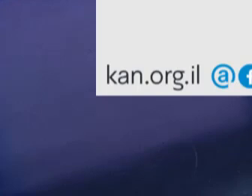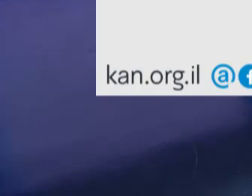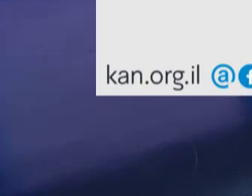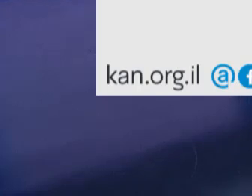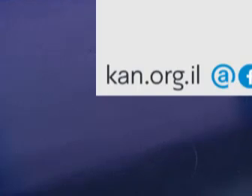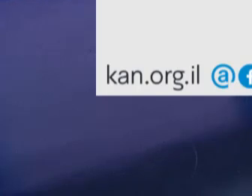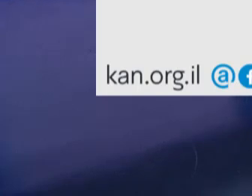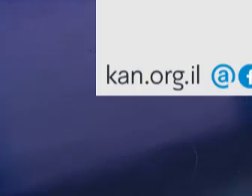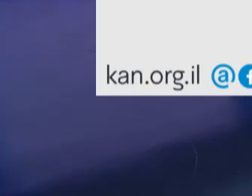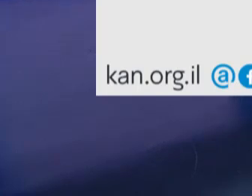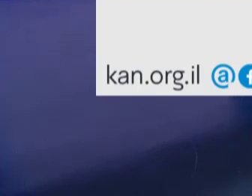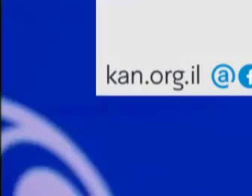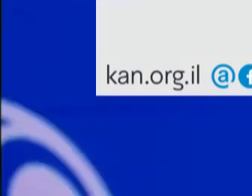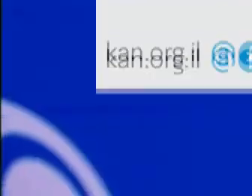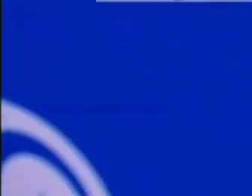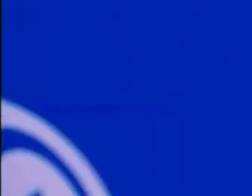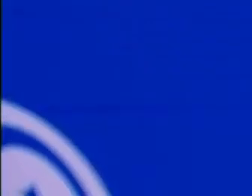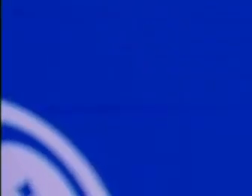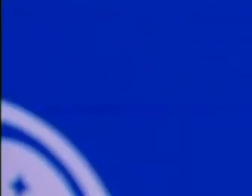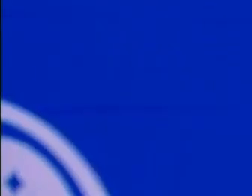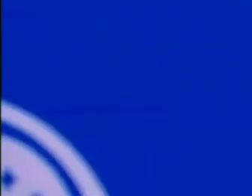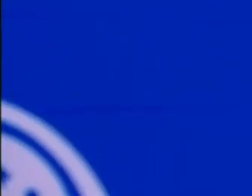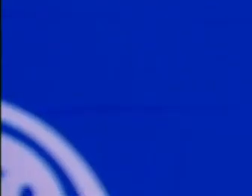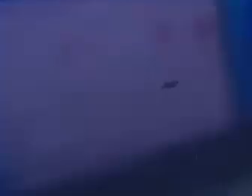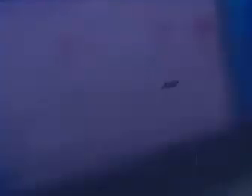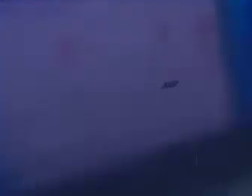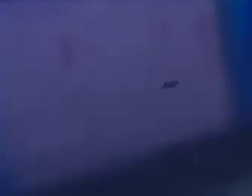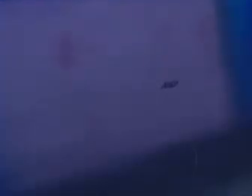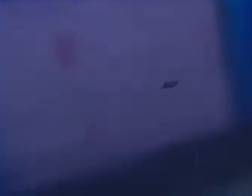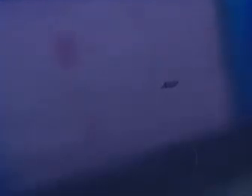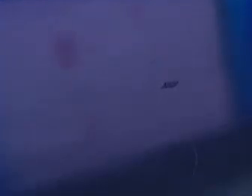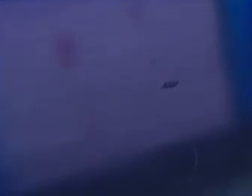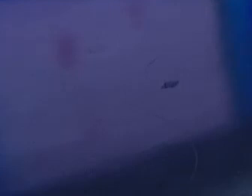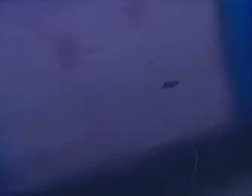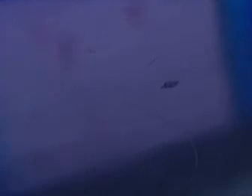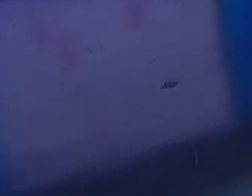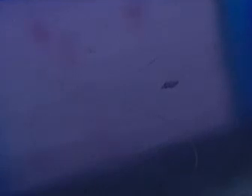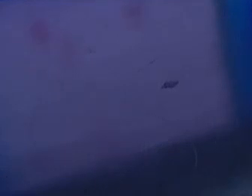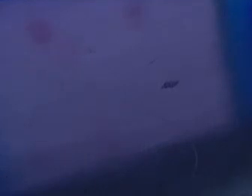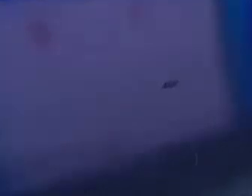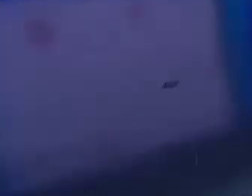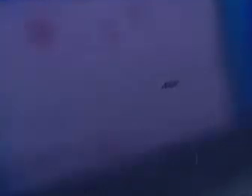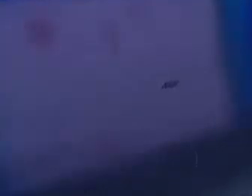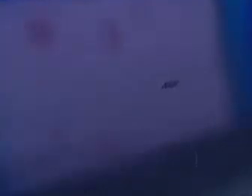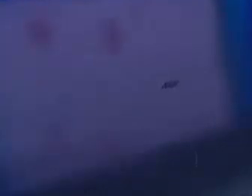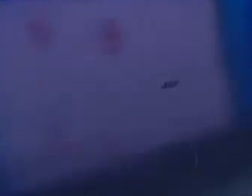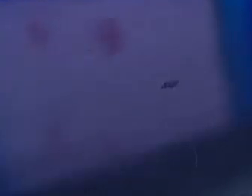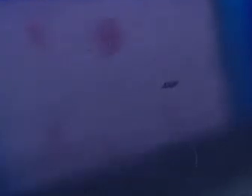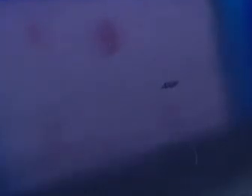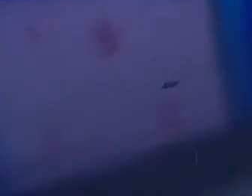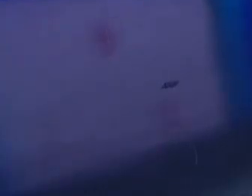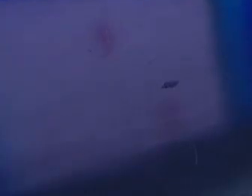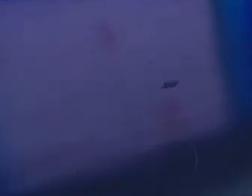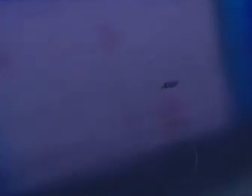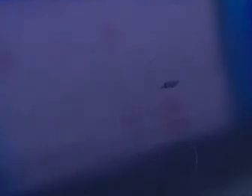טוב. תודה, גאולה, את מתרגשת איתנו? כן, בעיקר מקווה שאנגליה לא תיקח, אין לי כוח לקלישאות, אנגליה צרפת, אז... אני בטוח